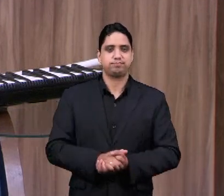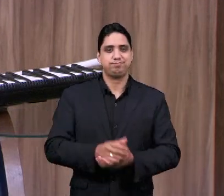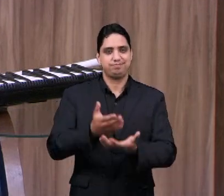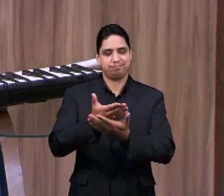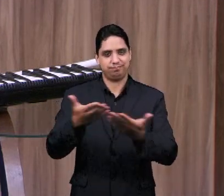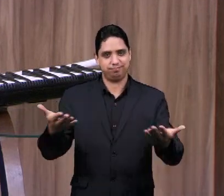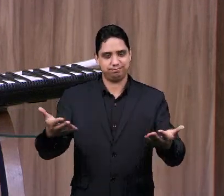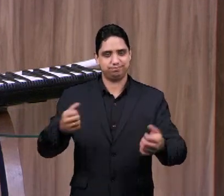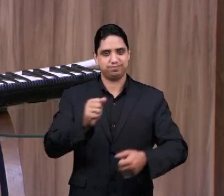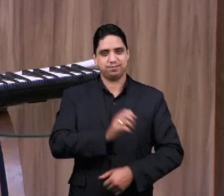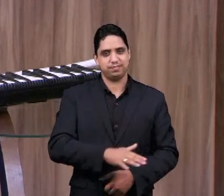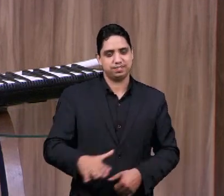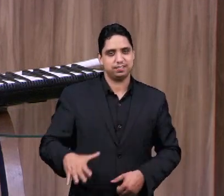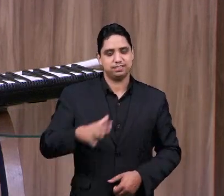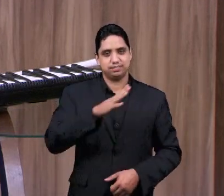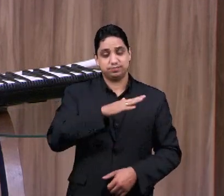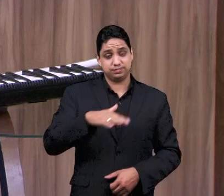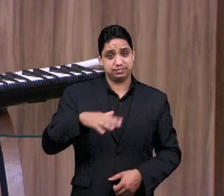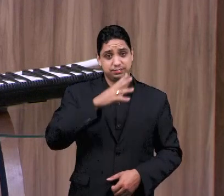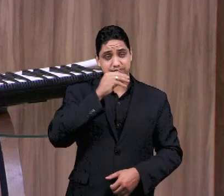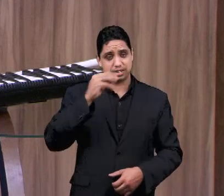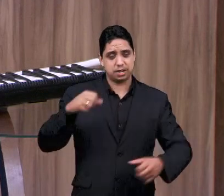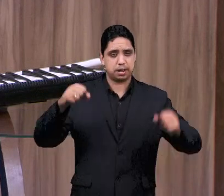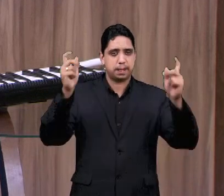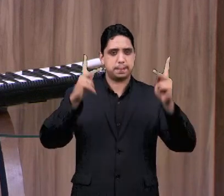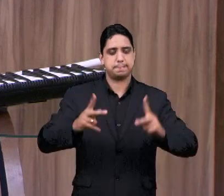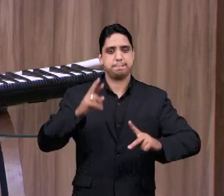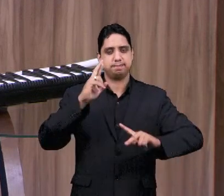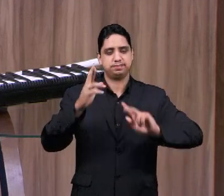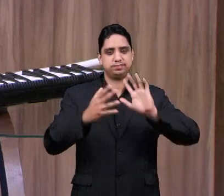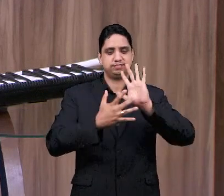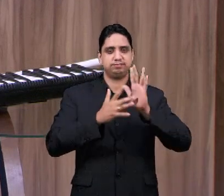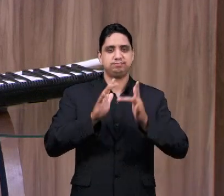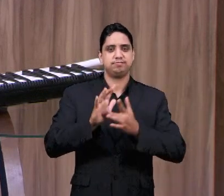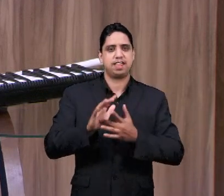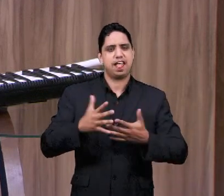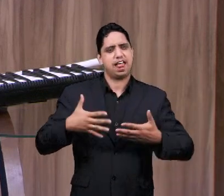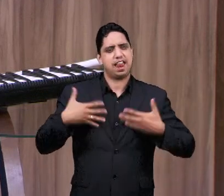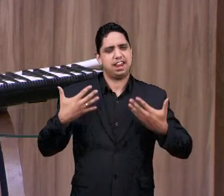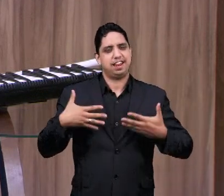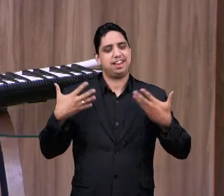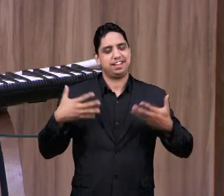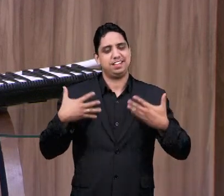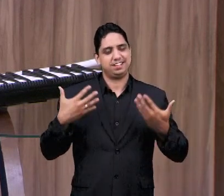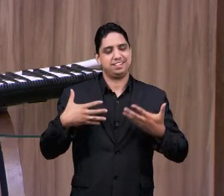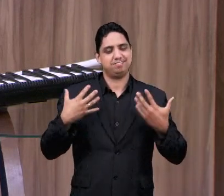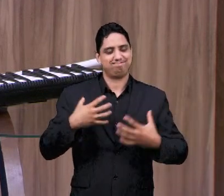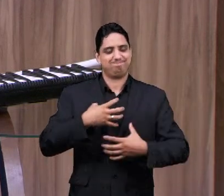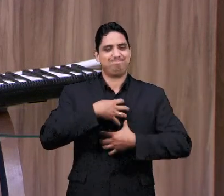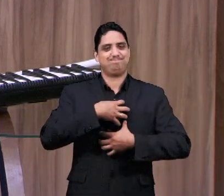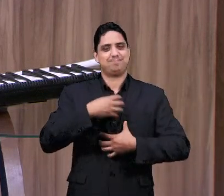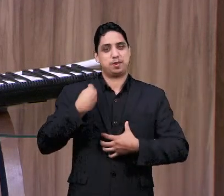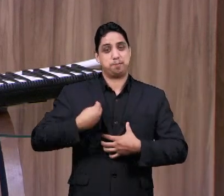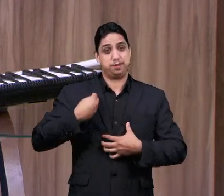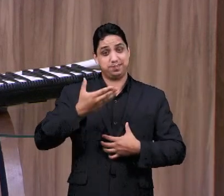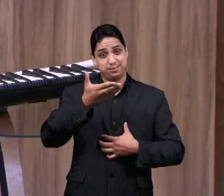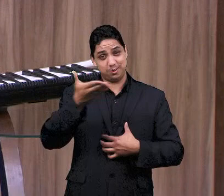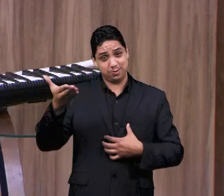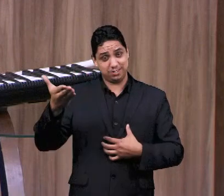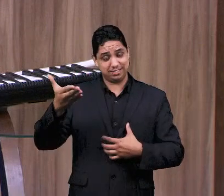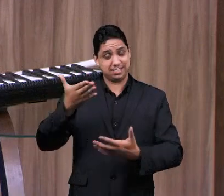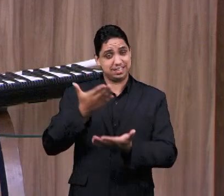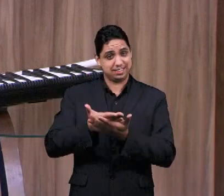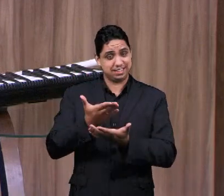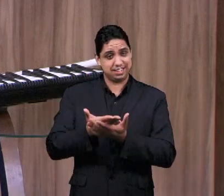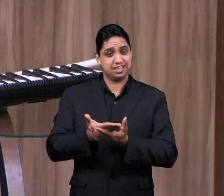à nos enfants bien-aimés, intermédiaires et adolescents, dans la paix du Seigneur. C'est une joie pour nous voir votre participation